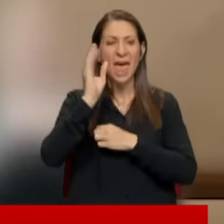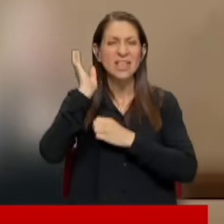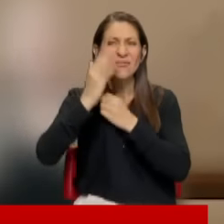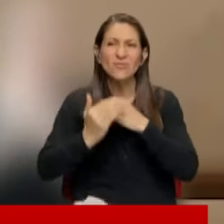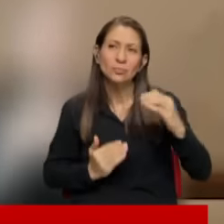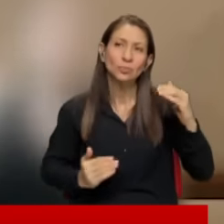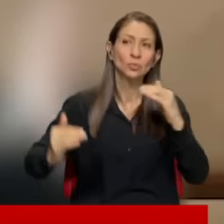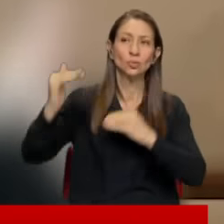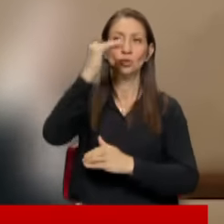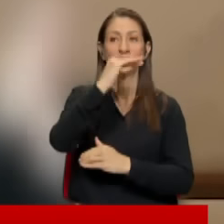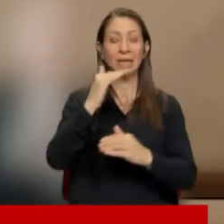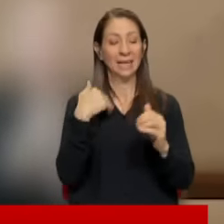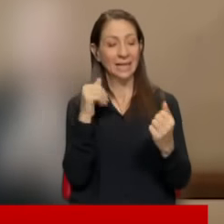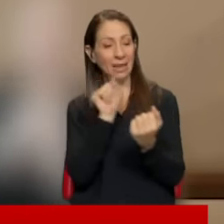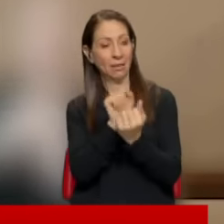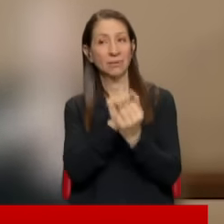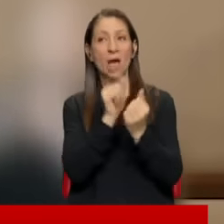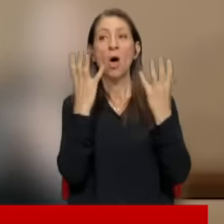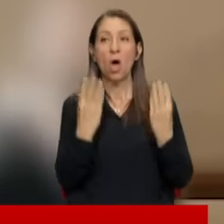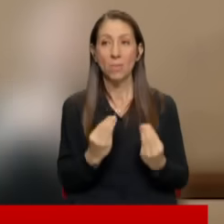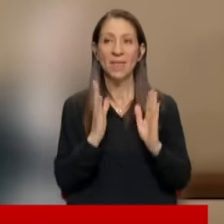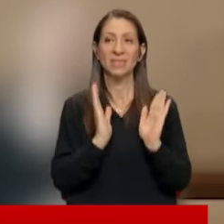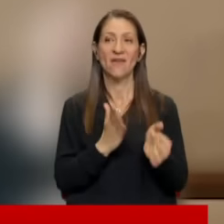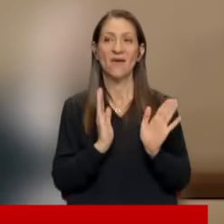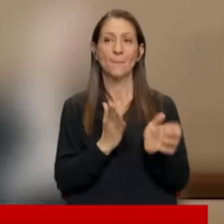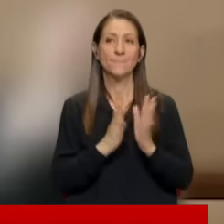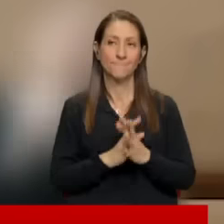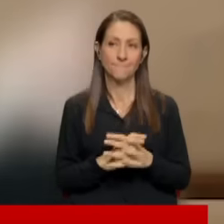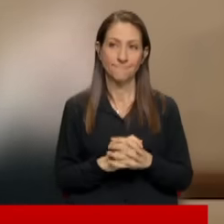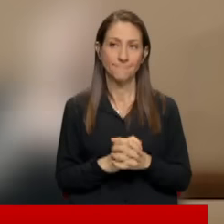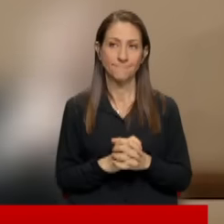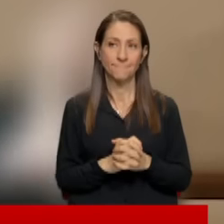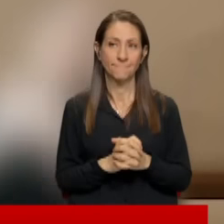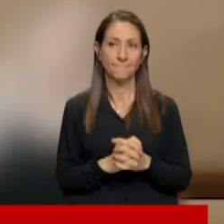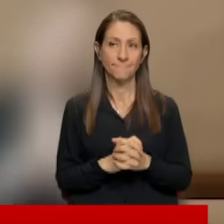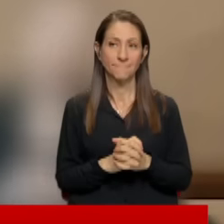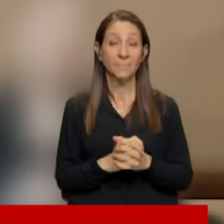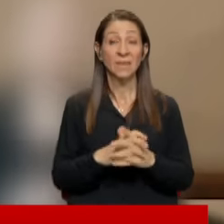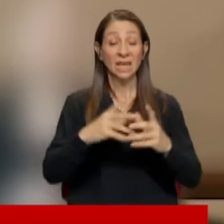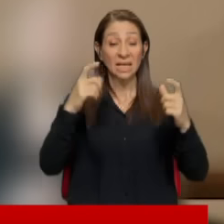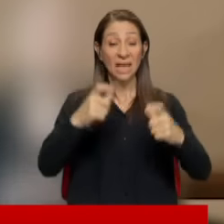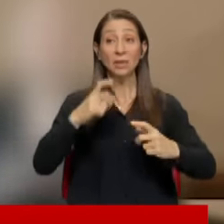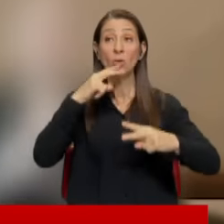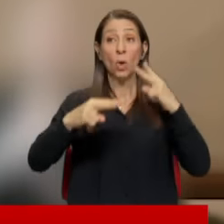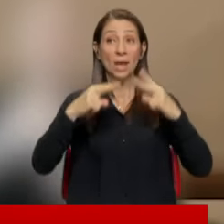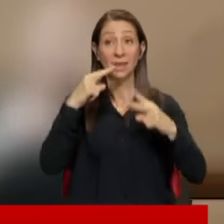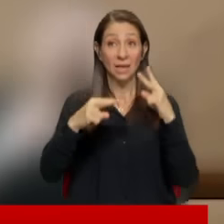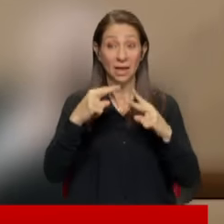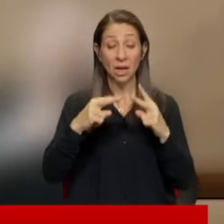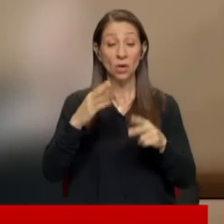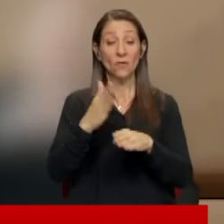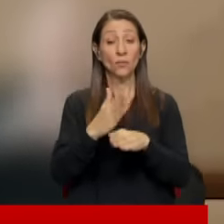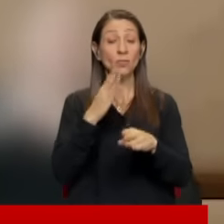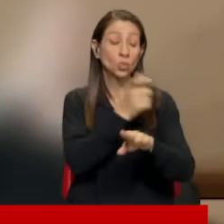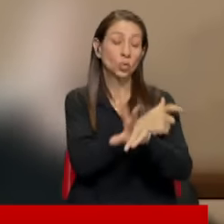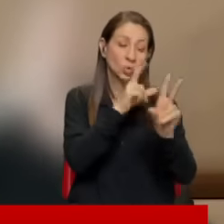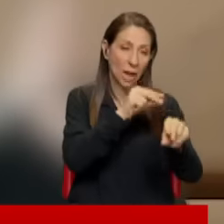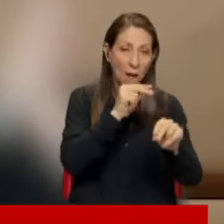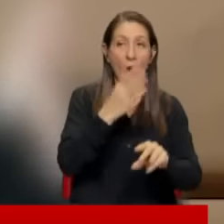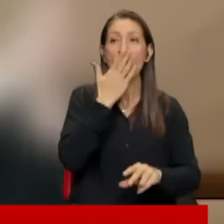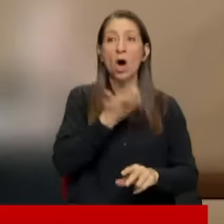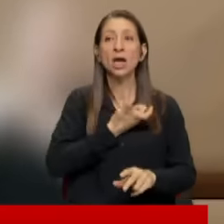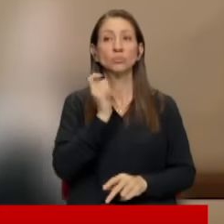üst seviyede yanında olmaya devam edeceğiz. Kent lokantaları, yurtlar,